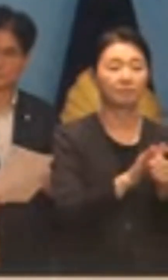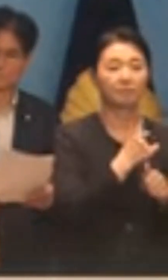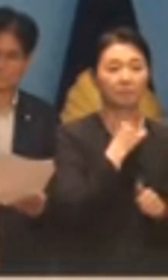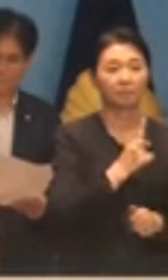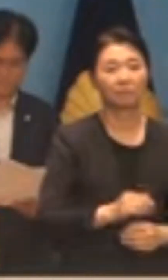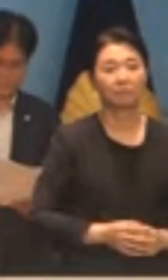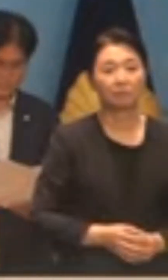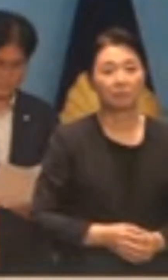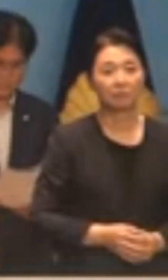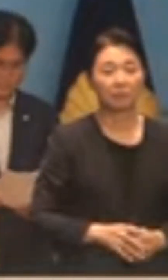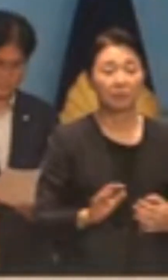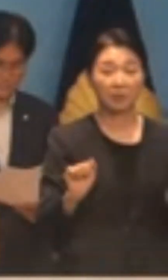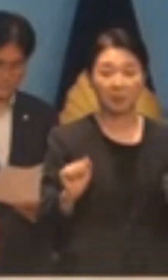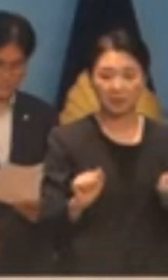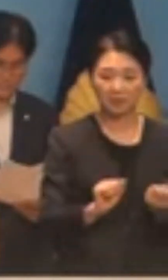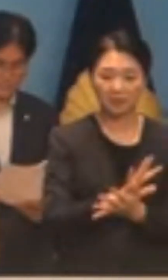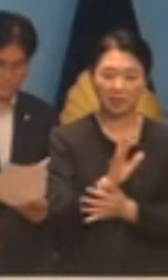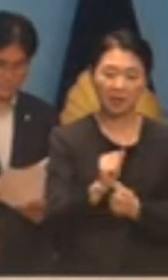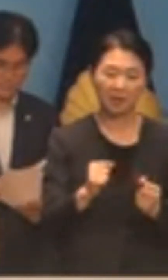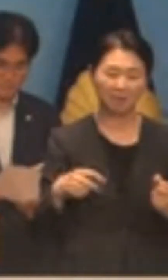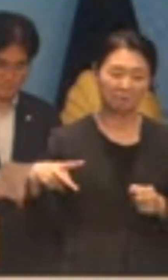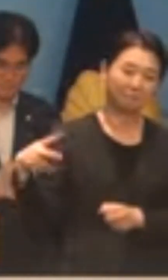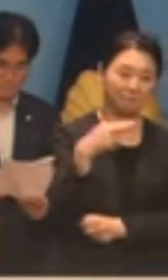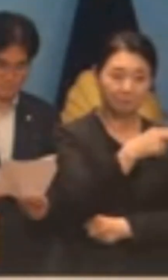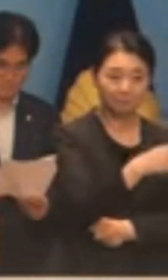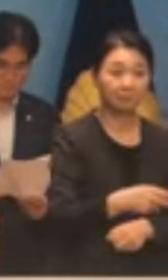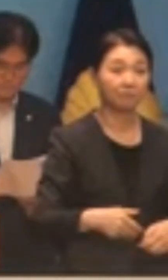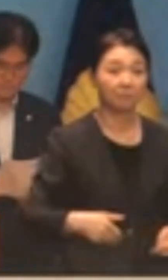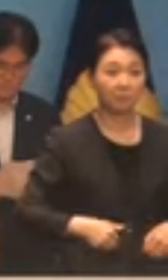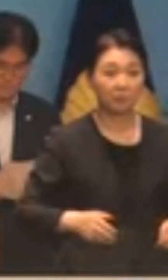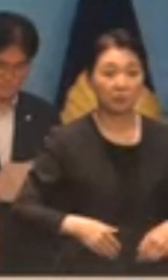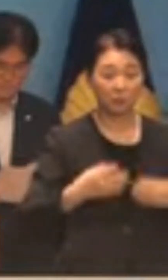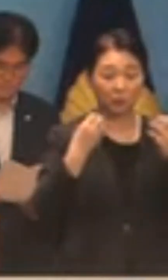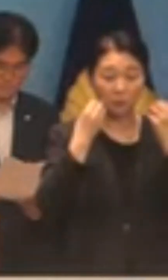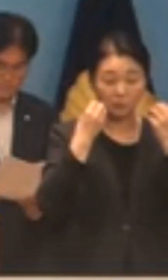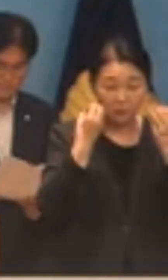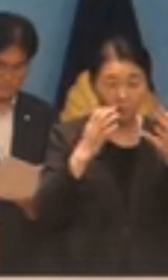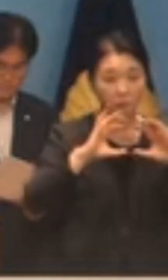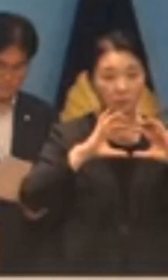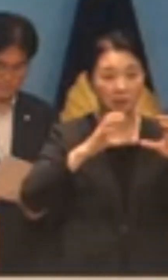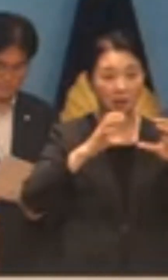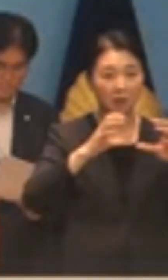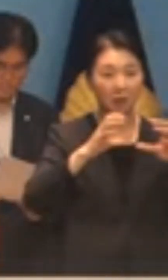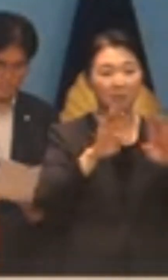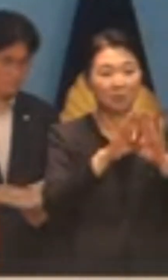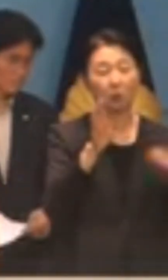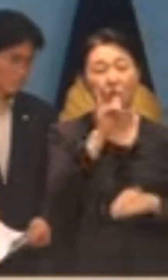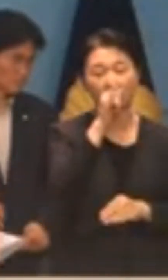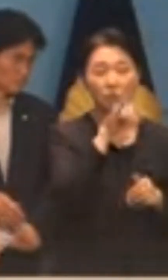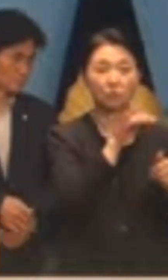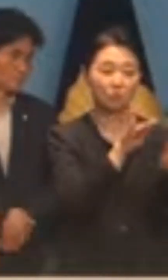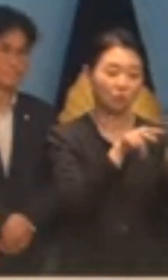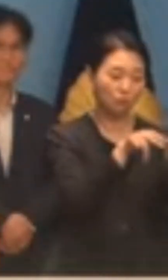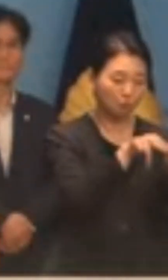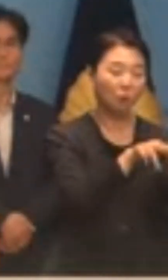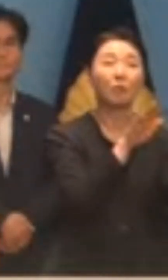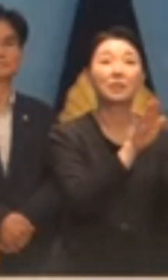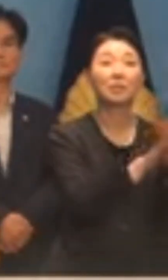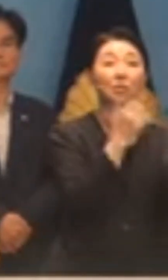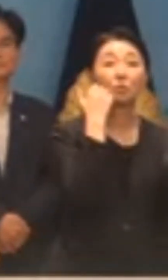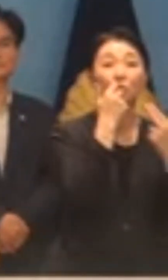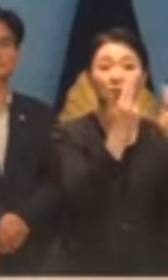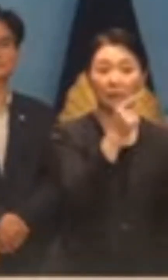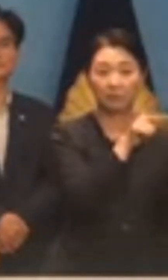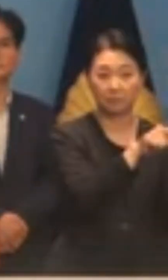지지합니다. 내란의 강을 건너 새로운 대한민국을 열 수 있는 후보를 지지합니다. 바로